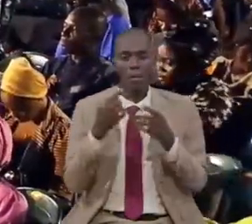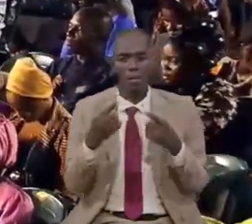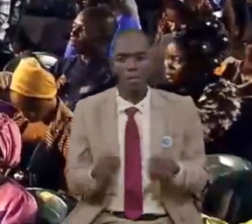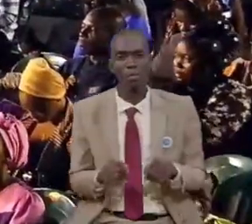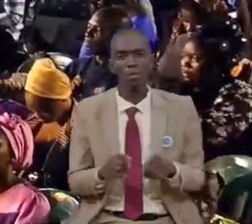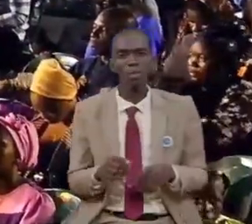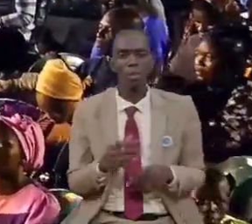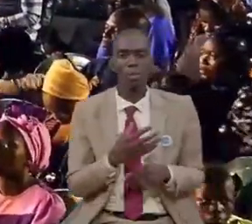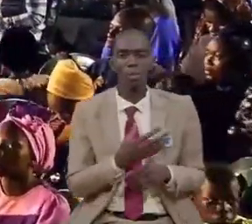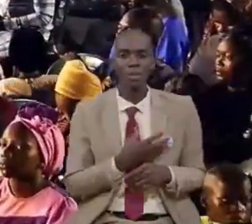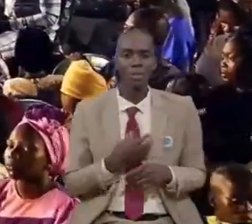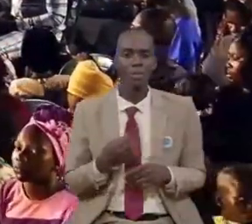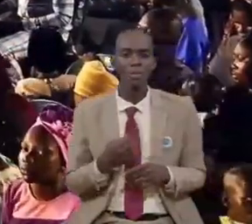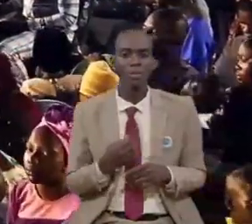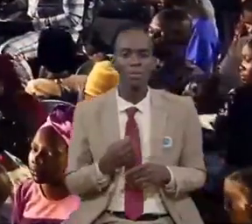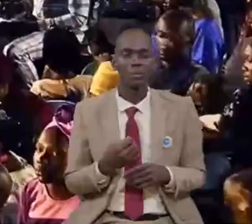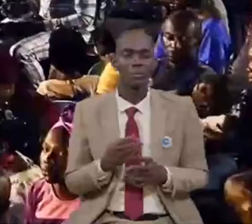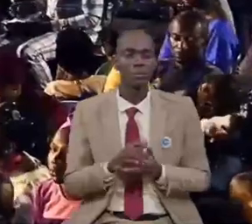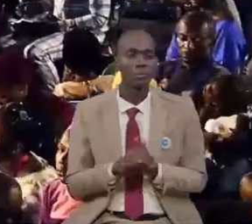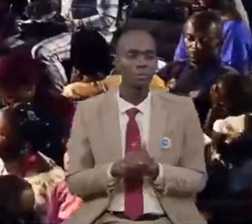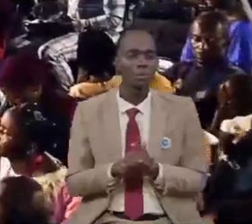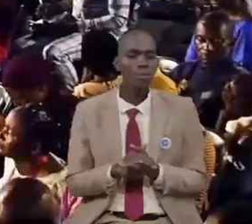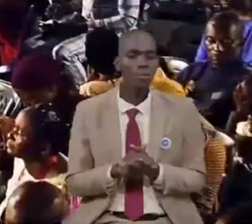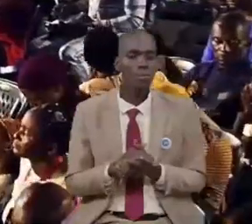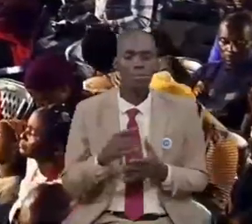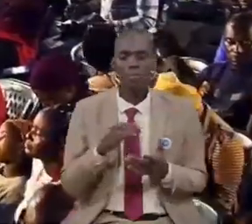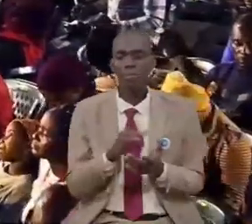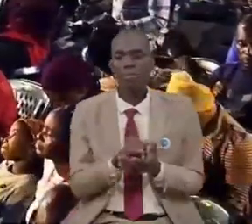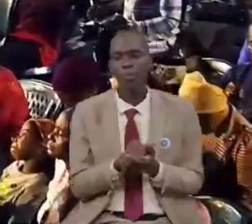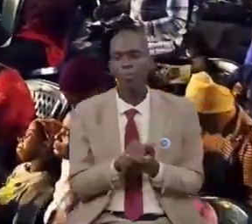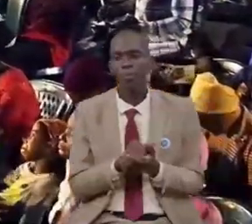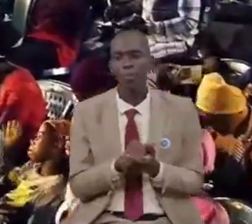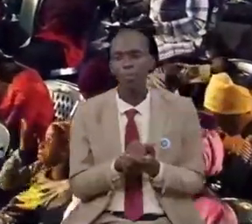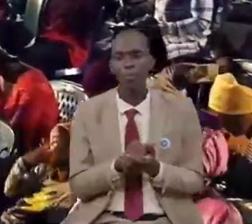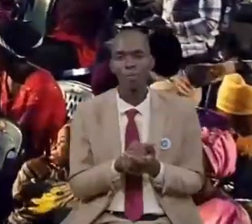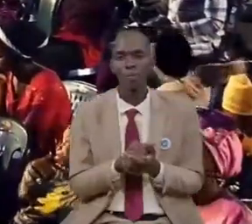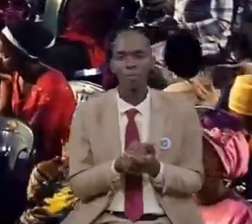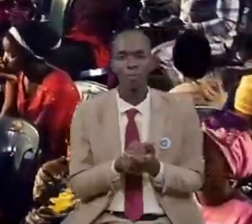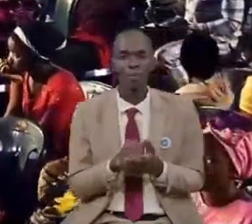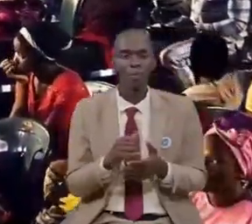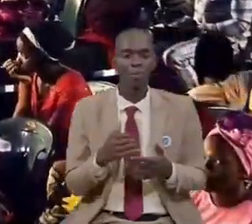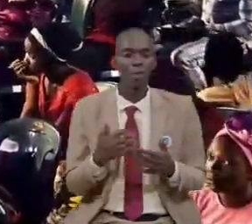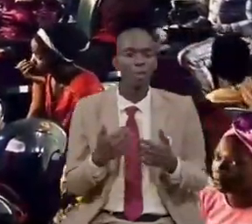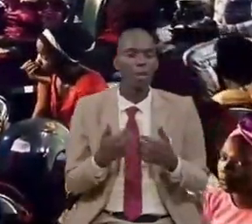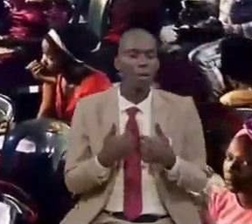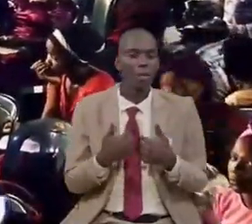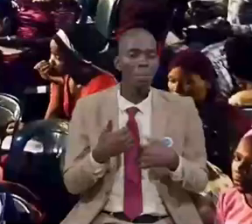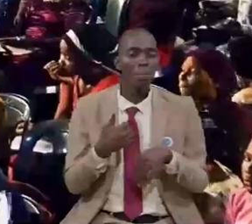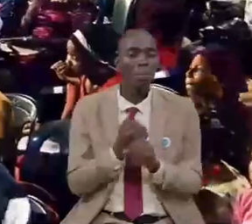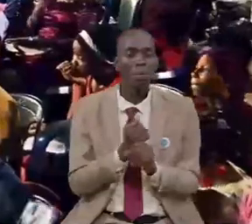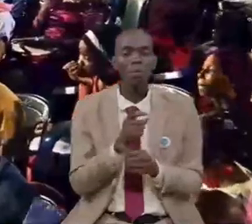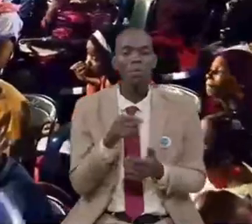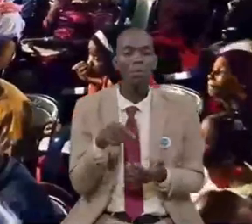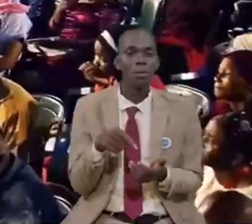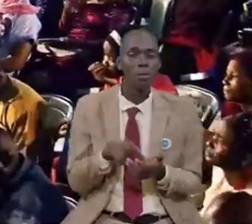C'est par la foi en son nom que son nom a raffermi. Celui que